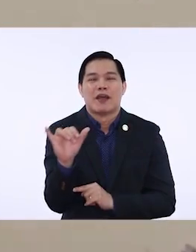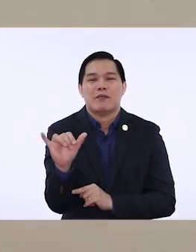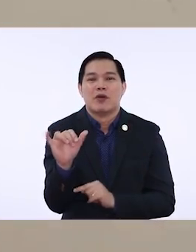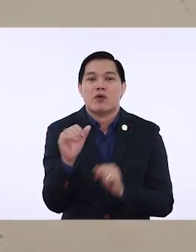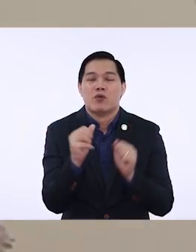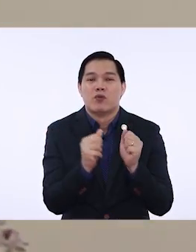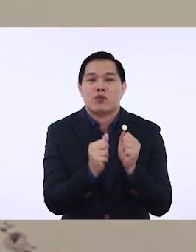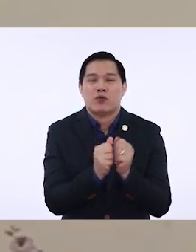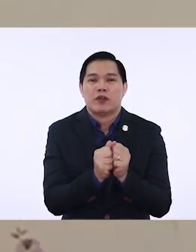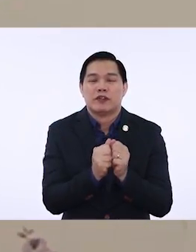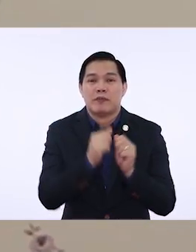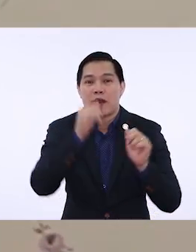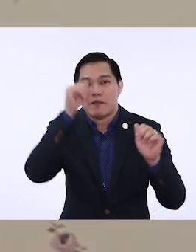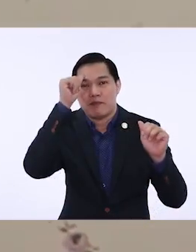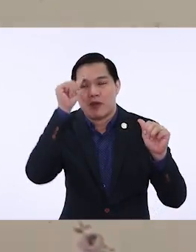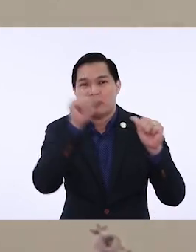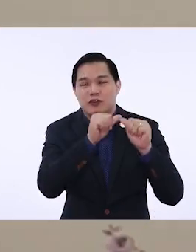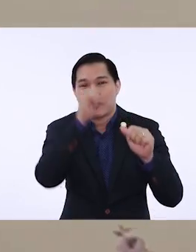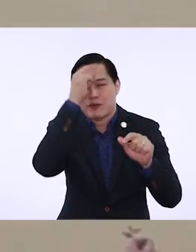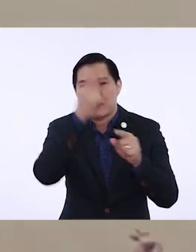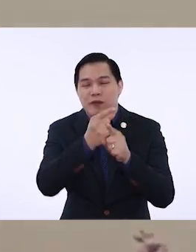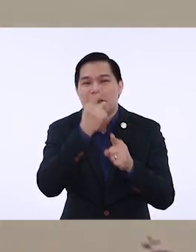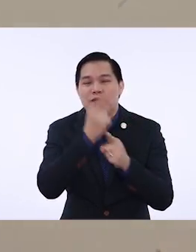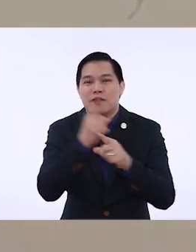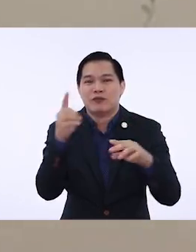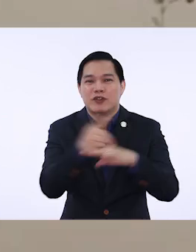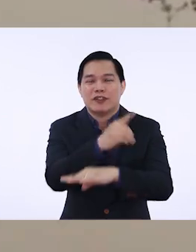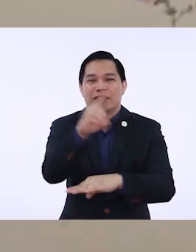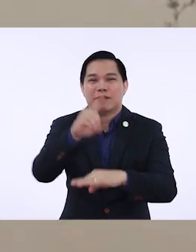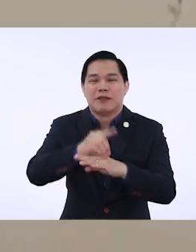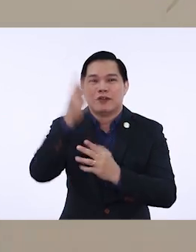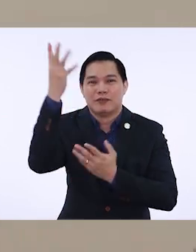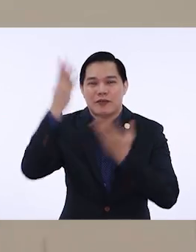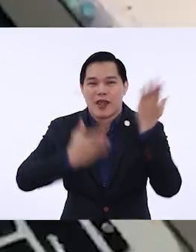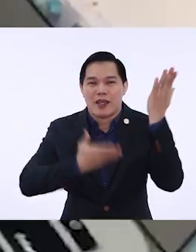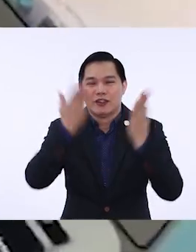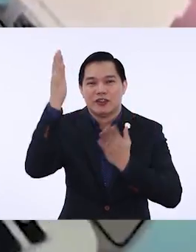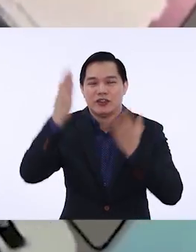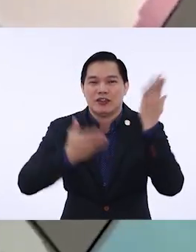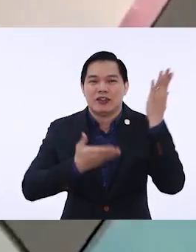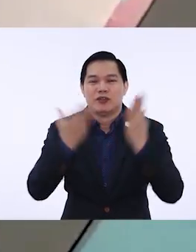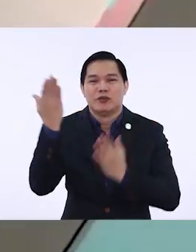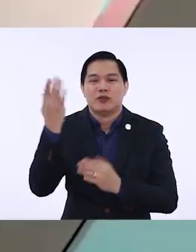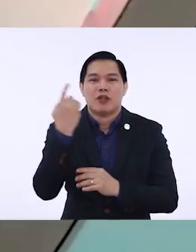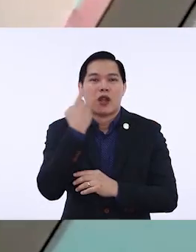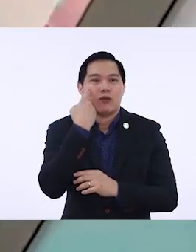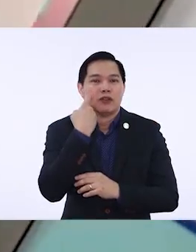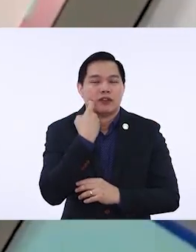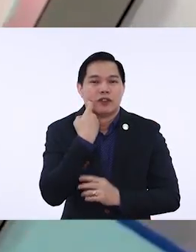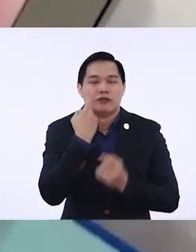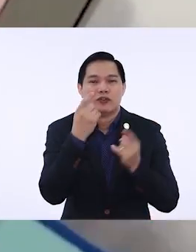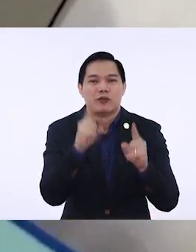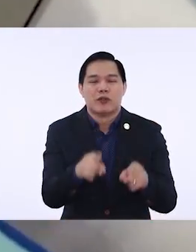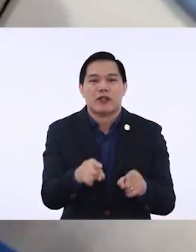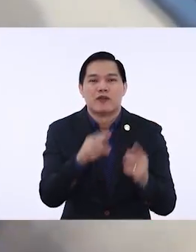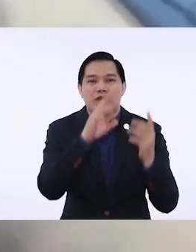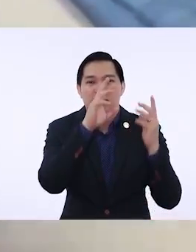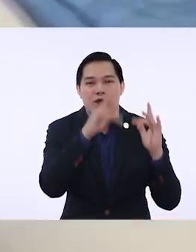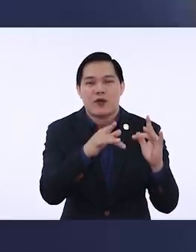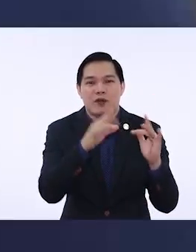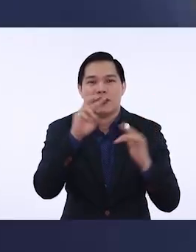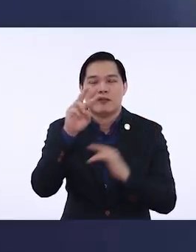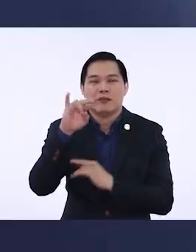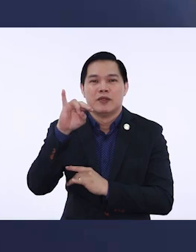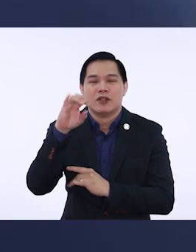With that as their purpose, brethren from the Ecclesiastical District of Malaysia recently held an online video game